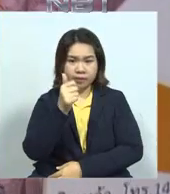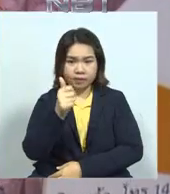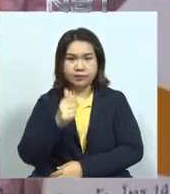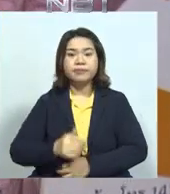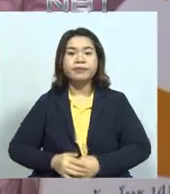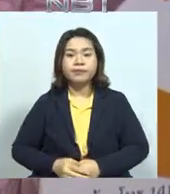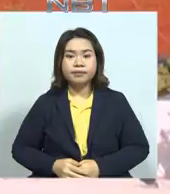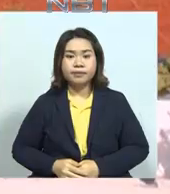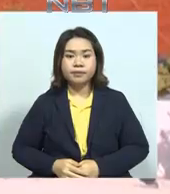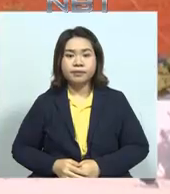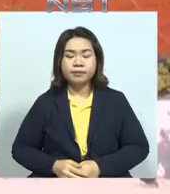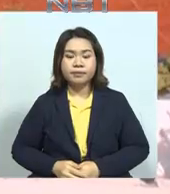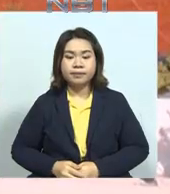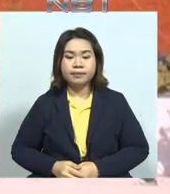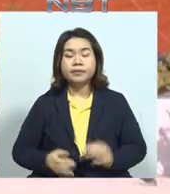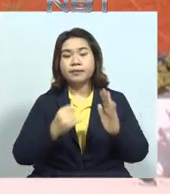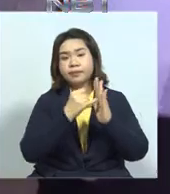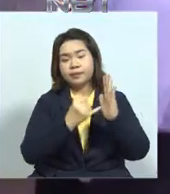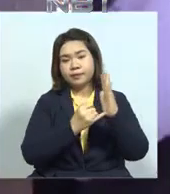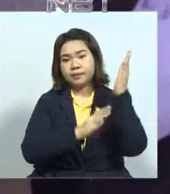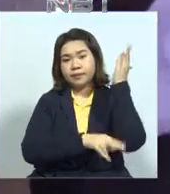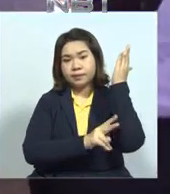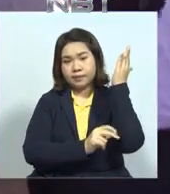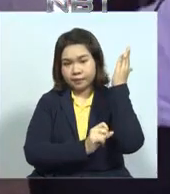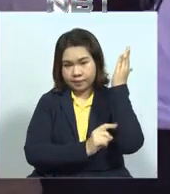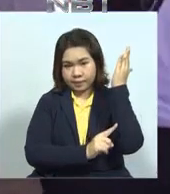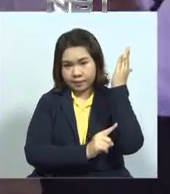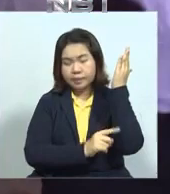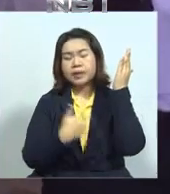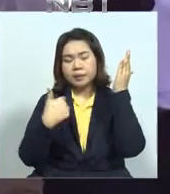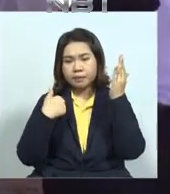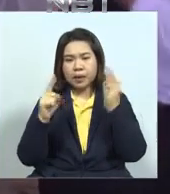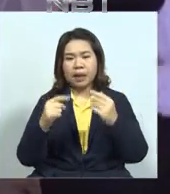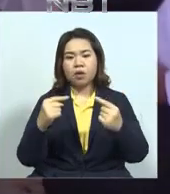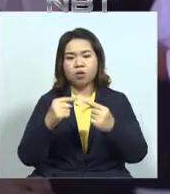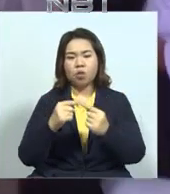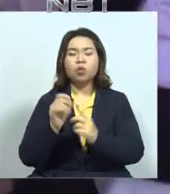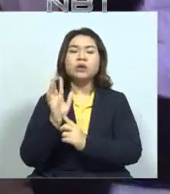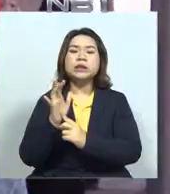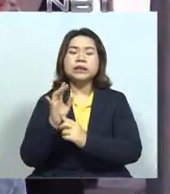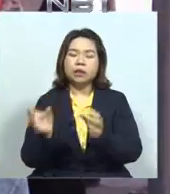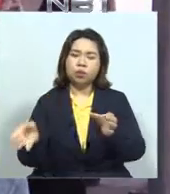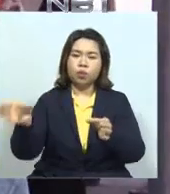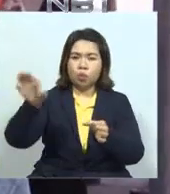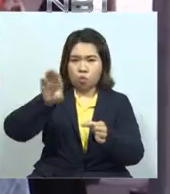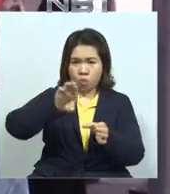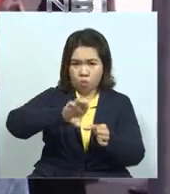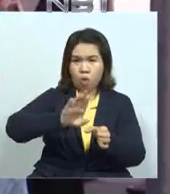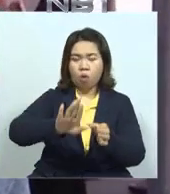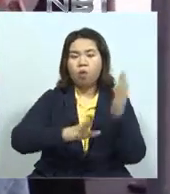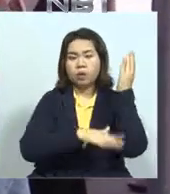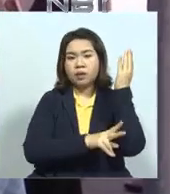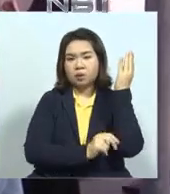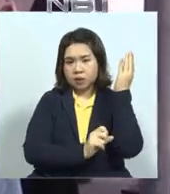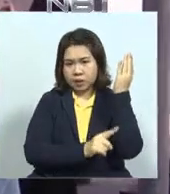ะส่วนที่จังหวัดนครศรีธรรมราชค่ะก็มีการจัดหล่อเทียนหลอมใจชาวจังหวัดนครศรีธรรมรา